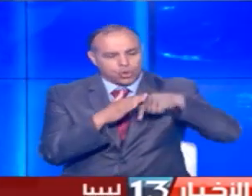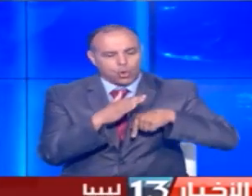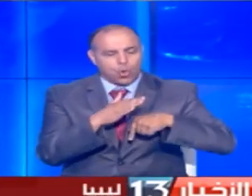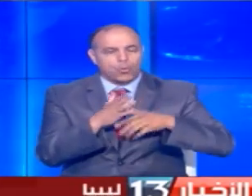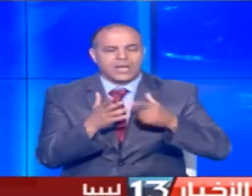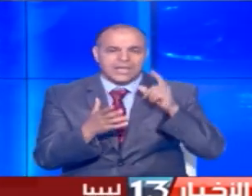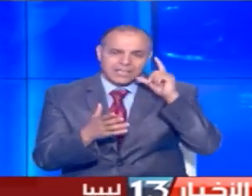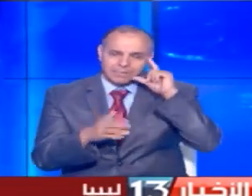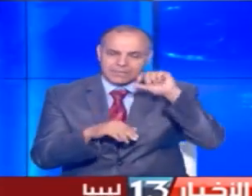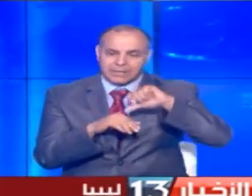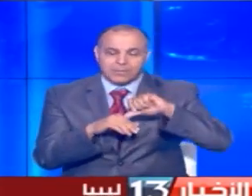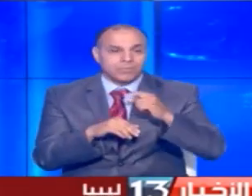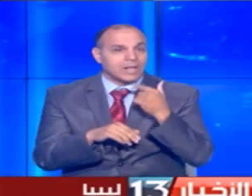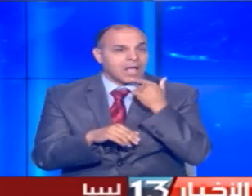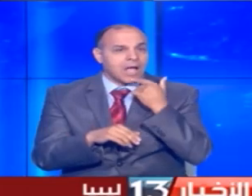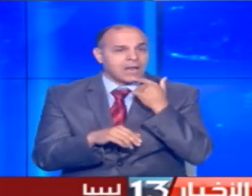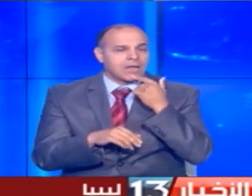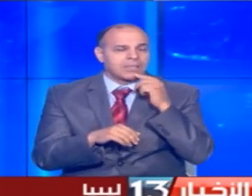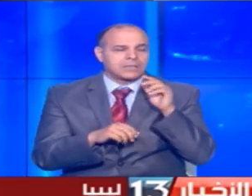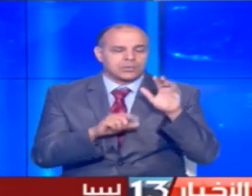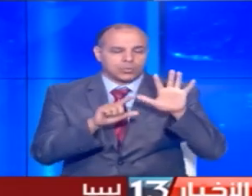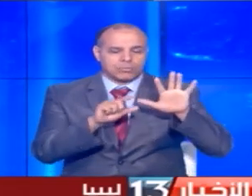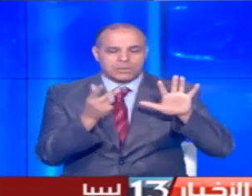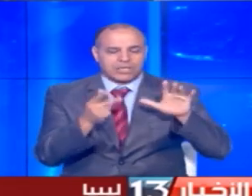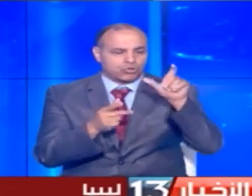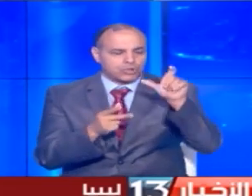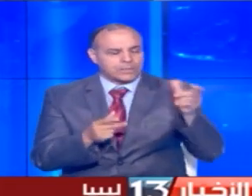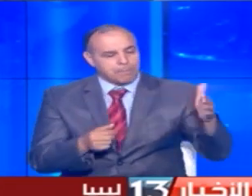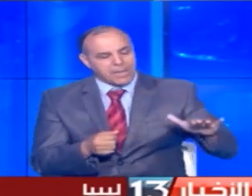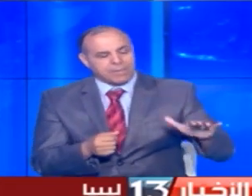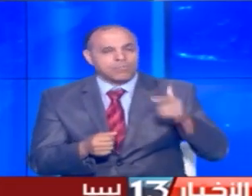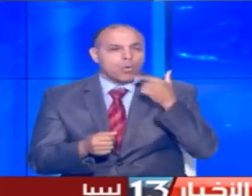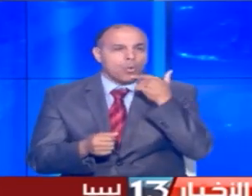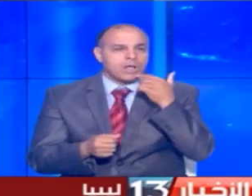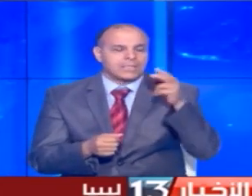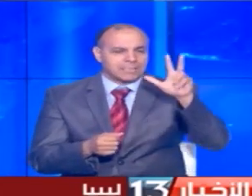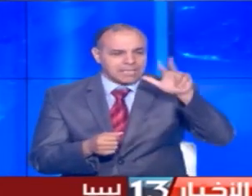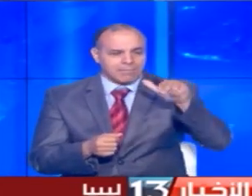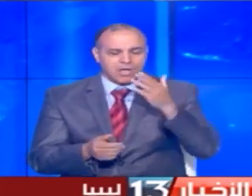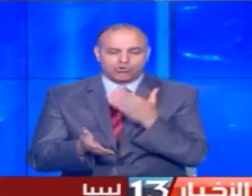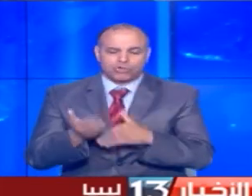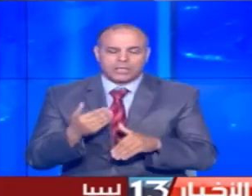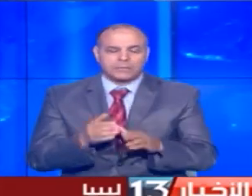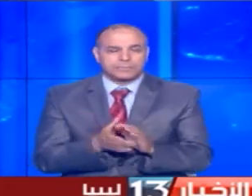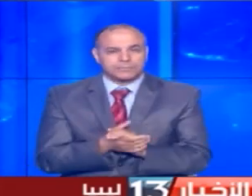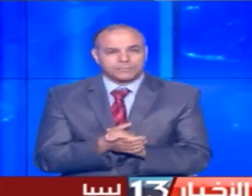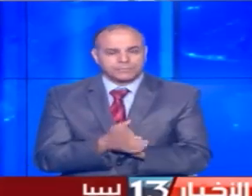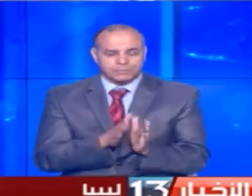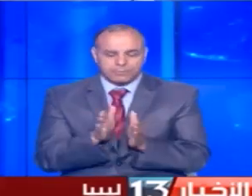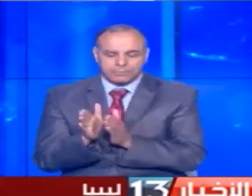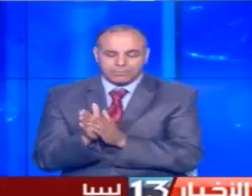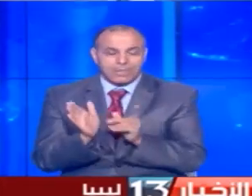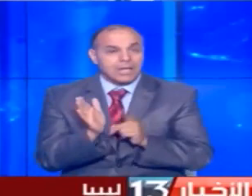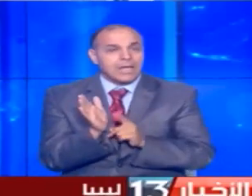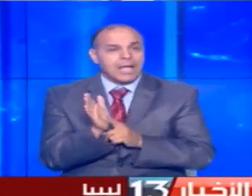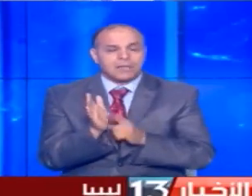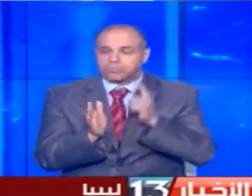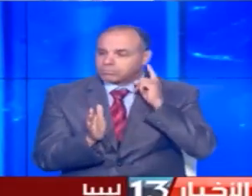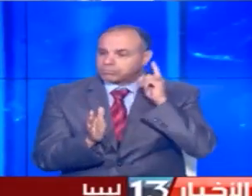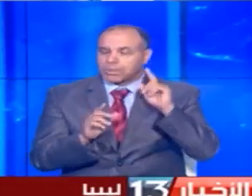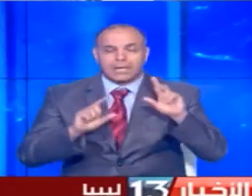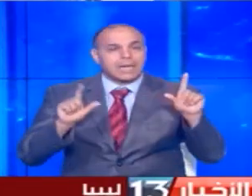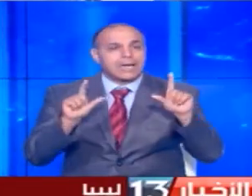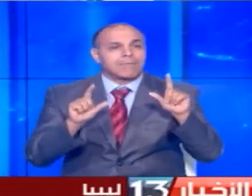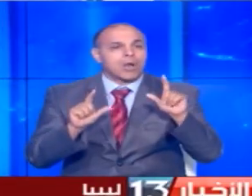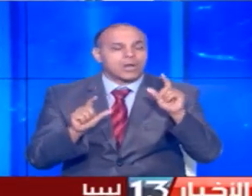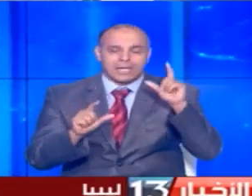طرابلس، والتي خلفت 78 قاتلا وأكثر من 300 جريح. من جانبها أكدت مصادر إعلامية